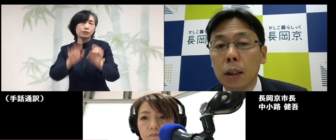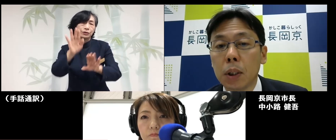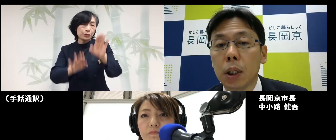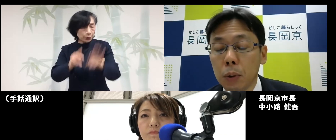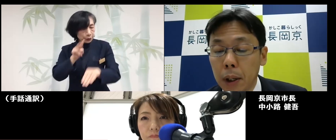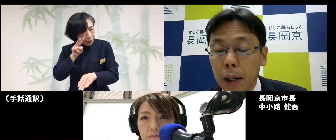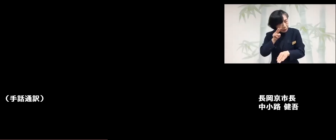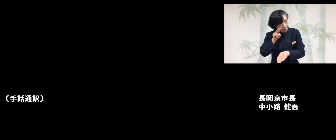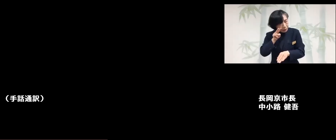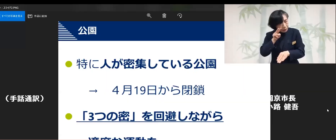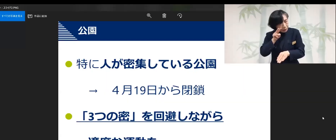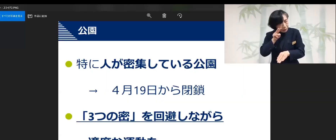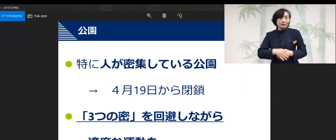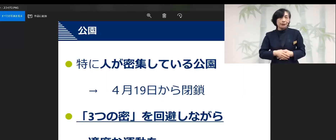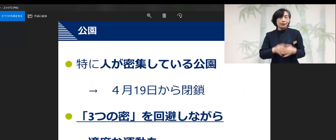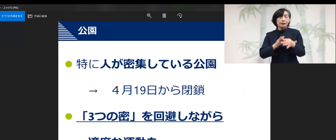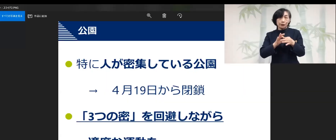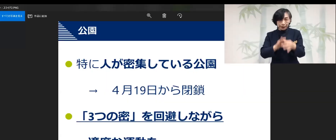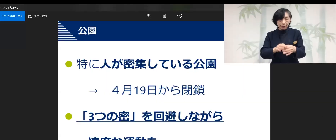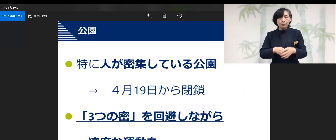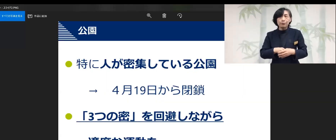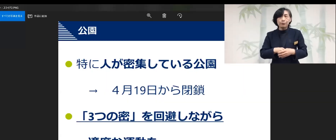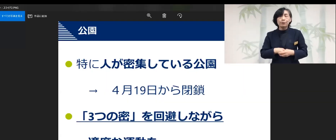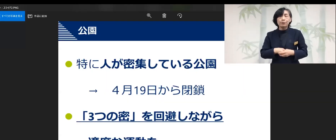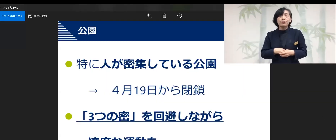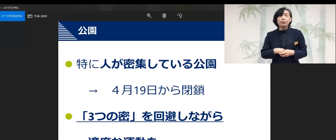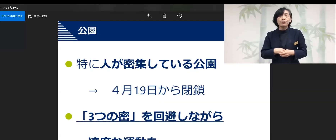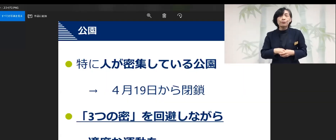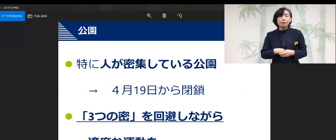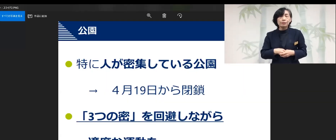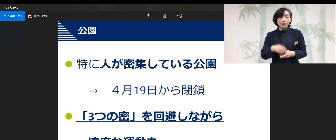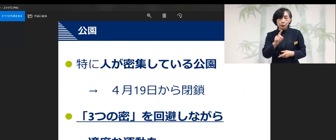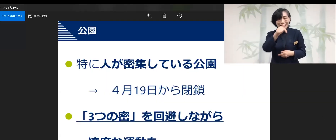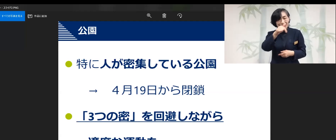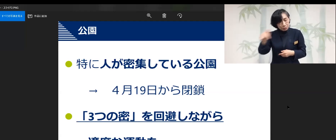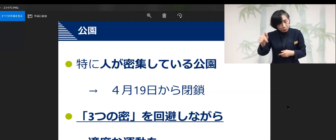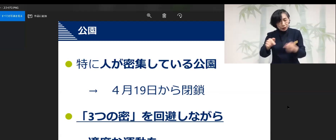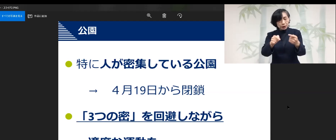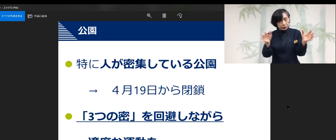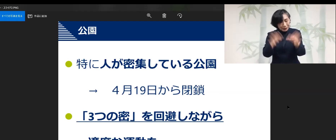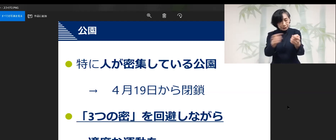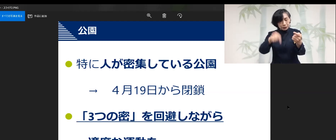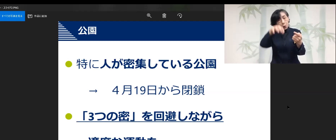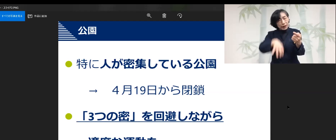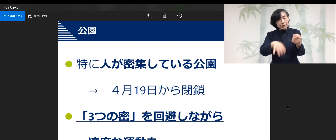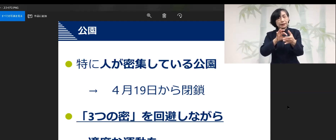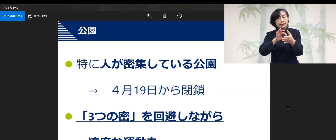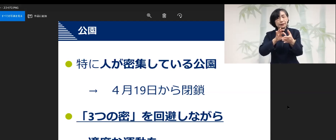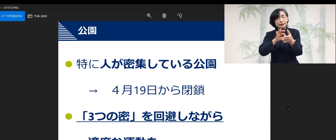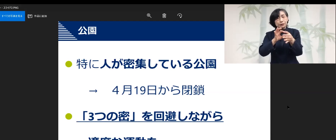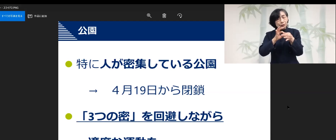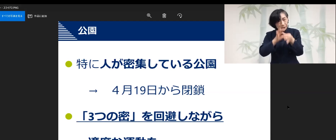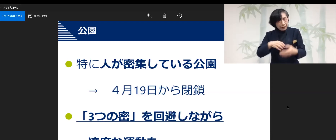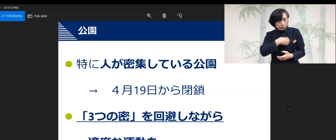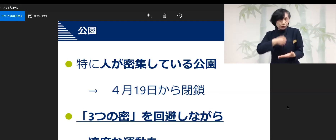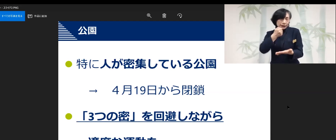公園がありましたので、少し一部そうした公園については、非常に苦しい決断ですけれども、まあ、閉じさ